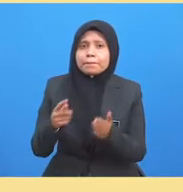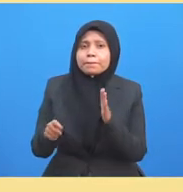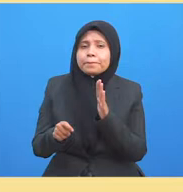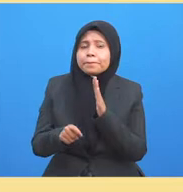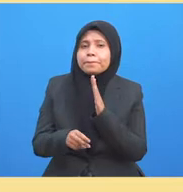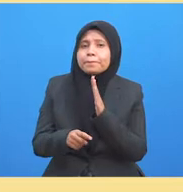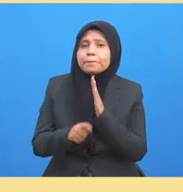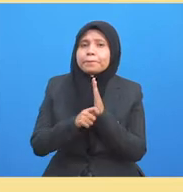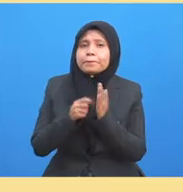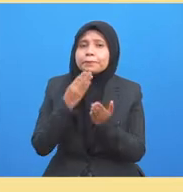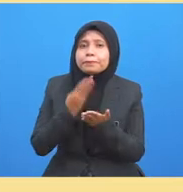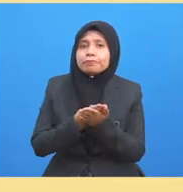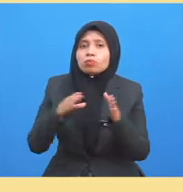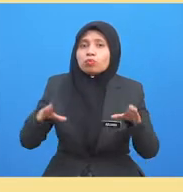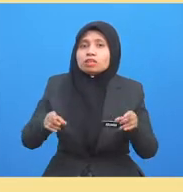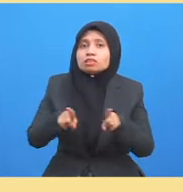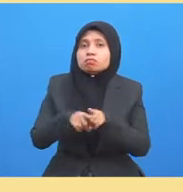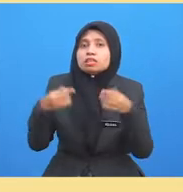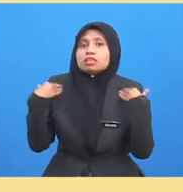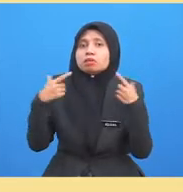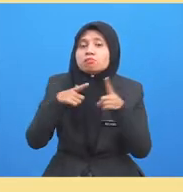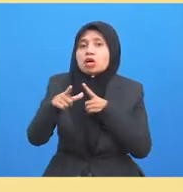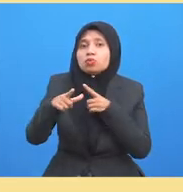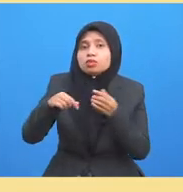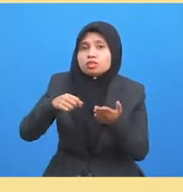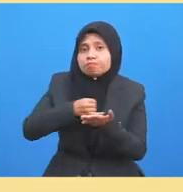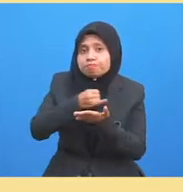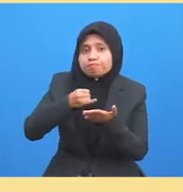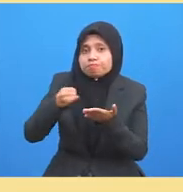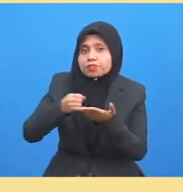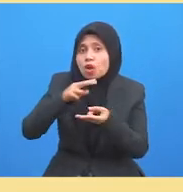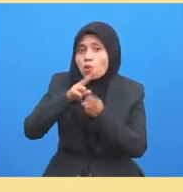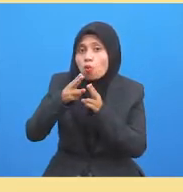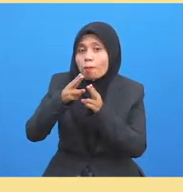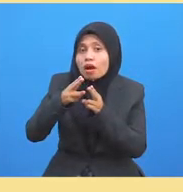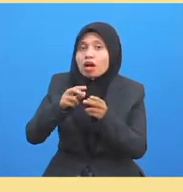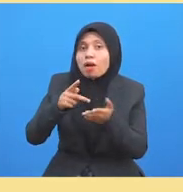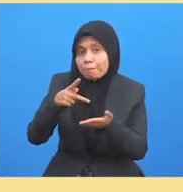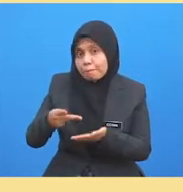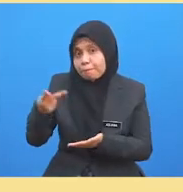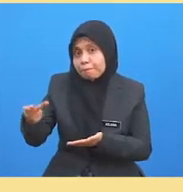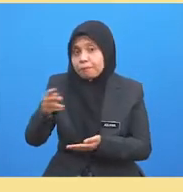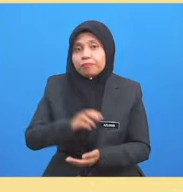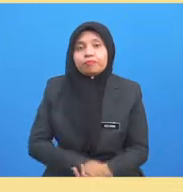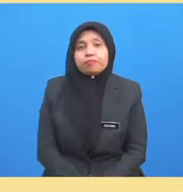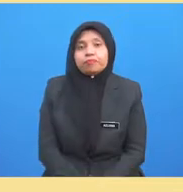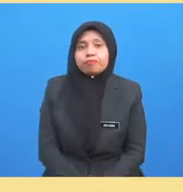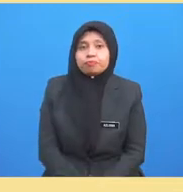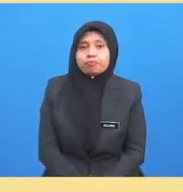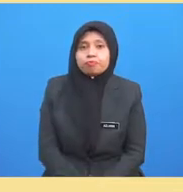Penambahbaikan dibuat sama ada melalui lakaran atau pengubahsuai produk.